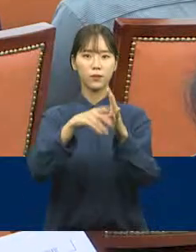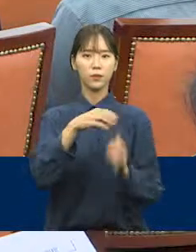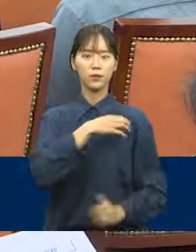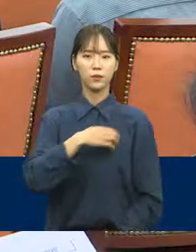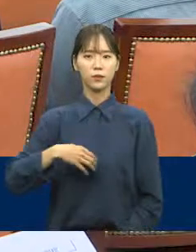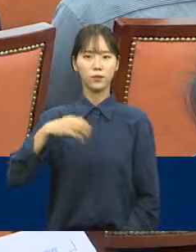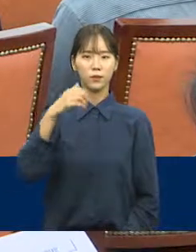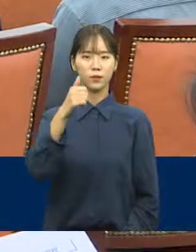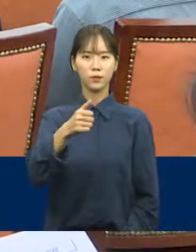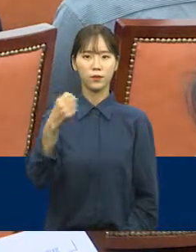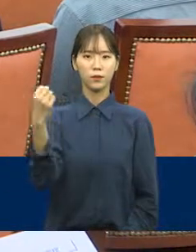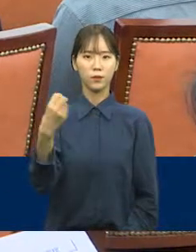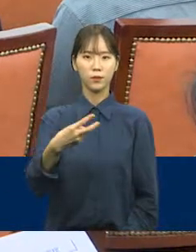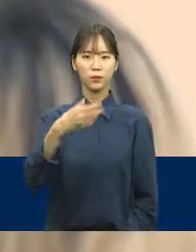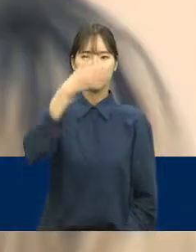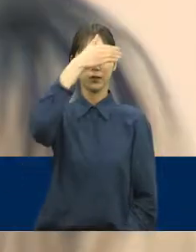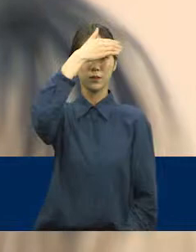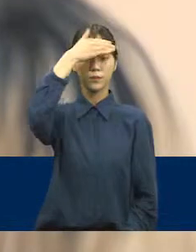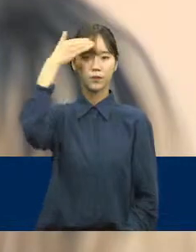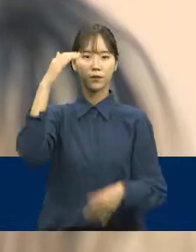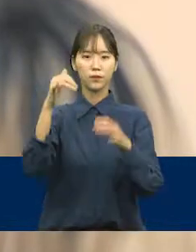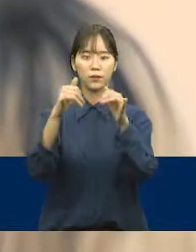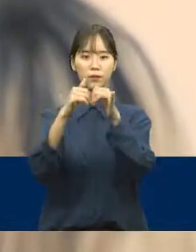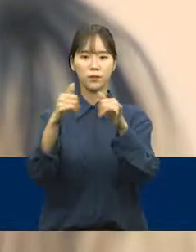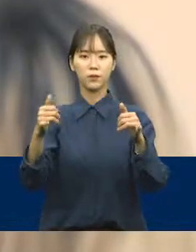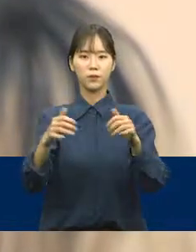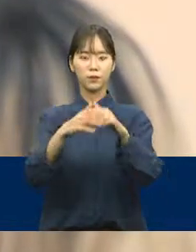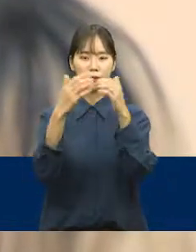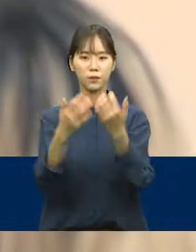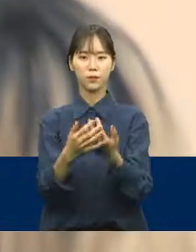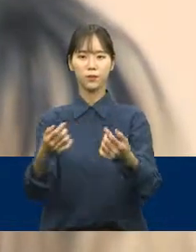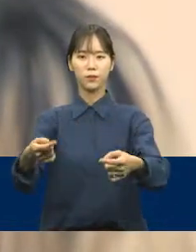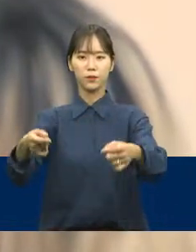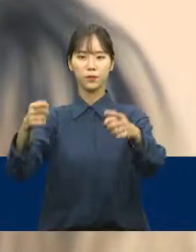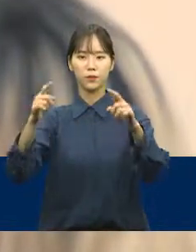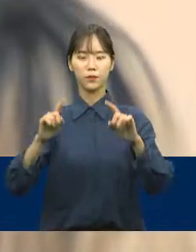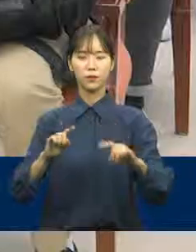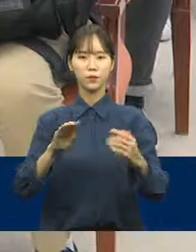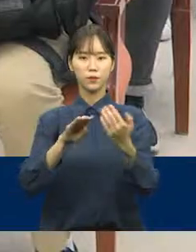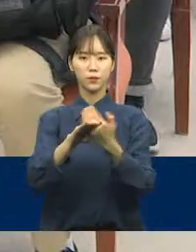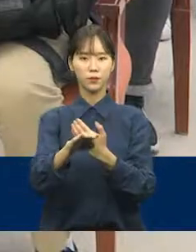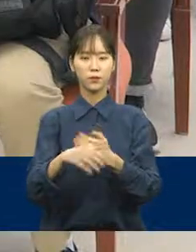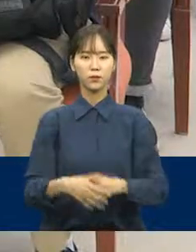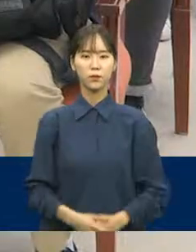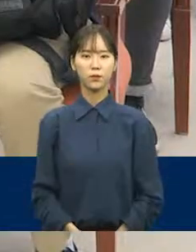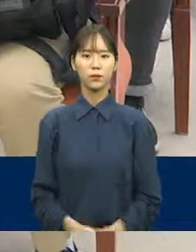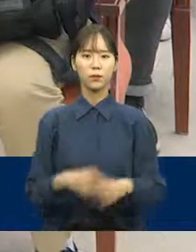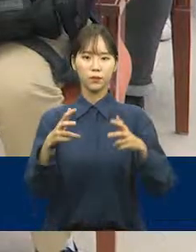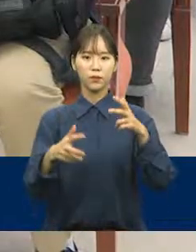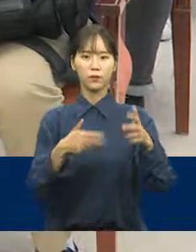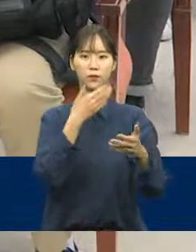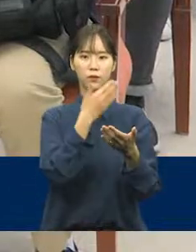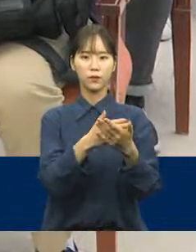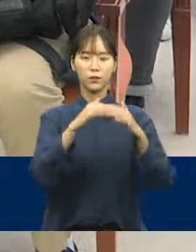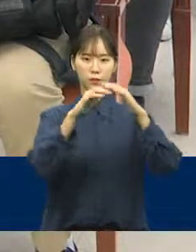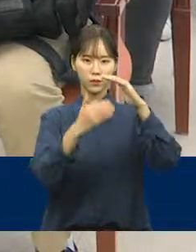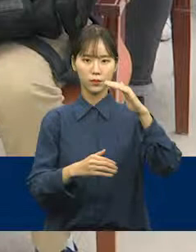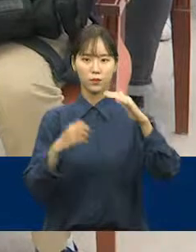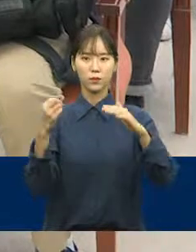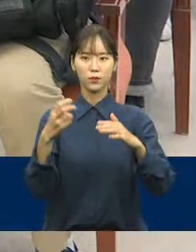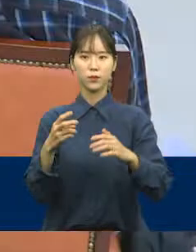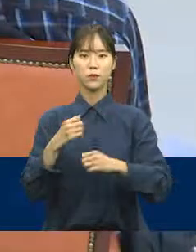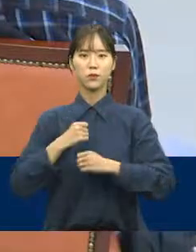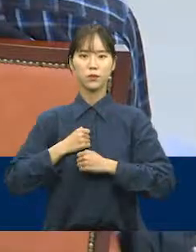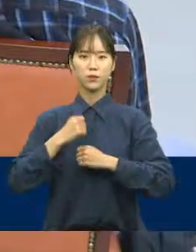이날 발대식에는 유덕열 동대문 구청장을 비롯해 사업에 참여하는 청년들이 참석한 가운데 사업의 주요